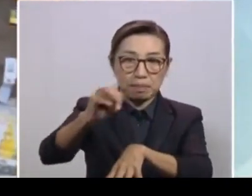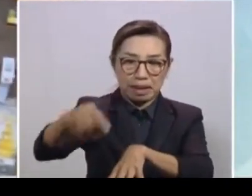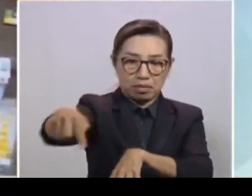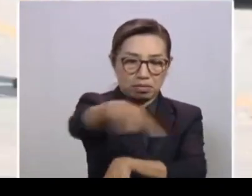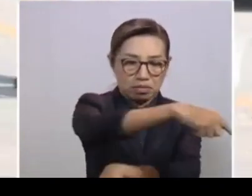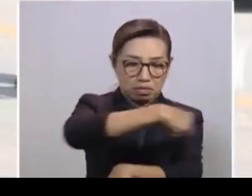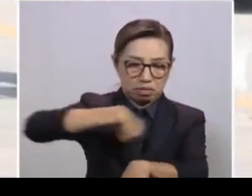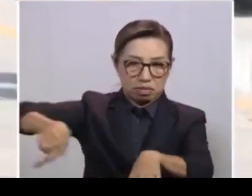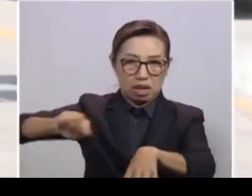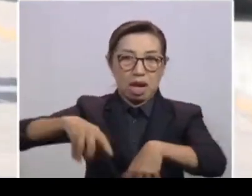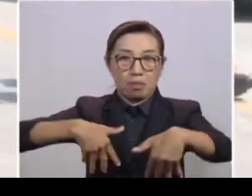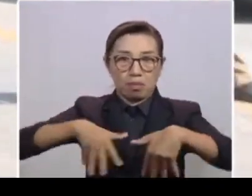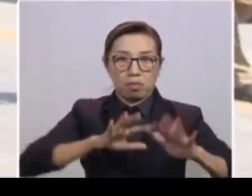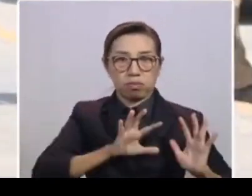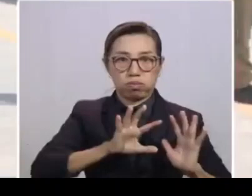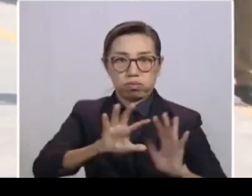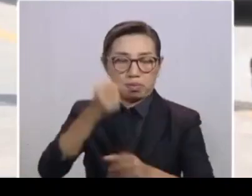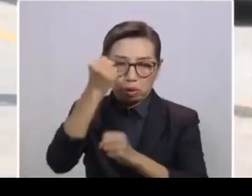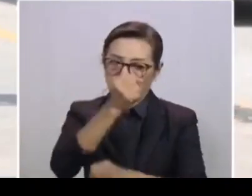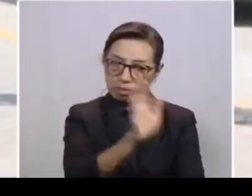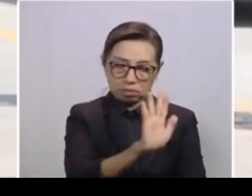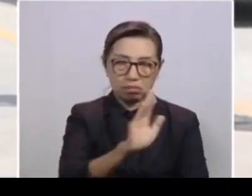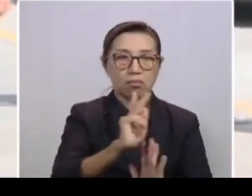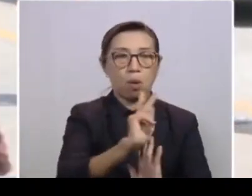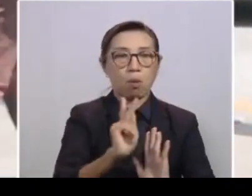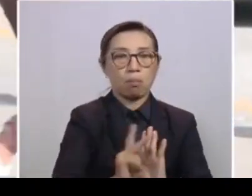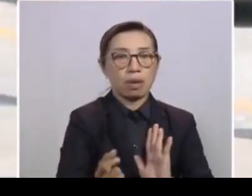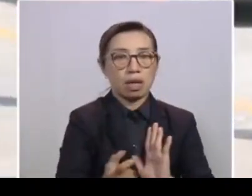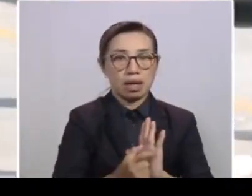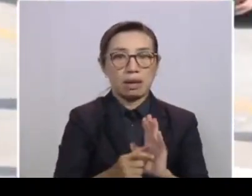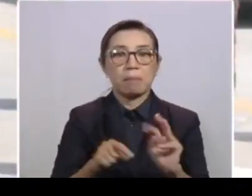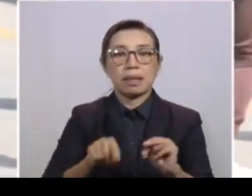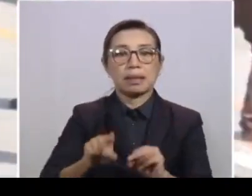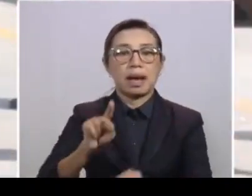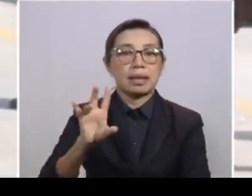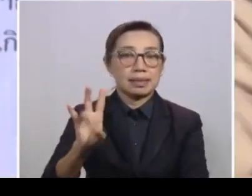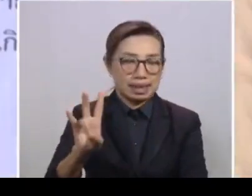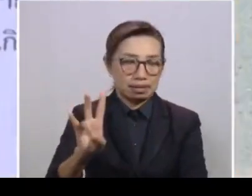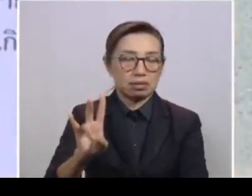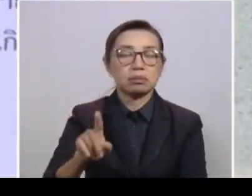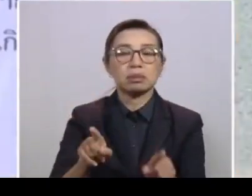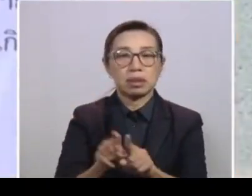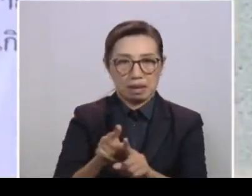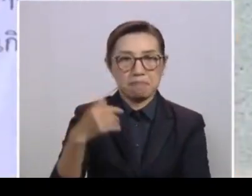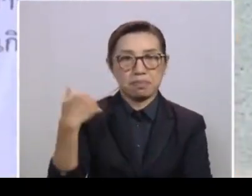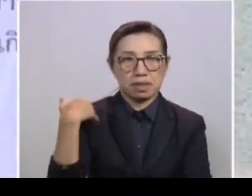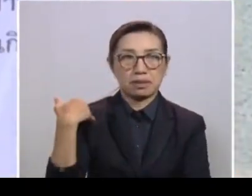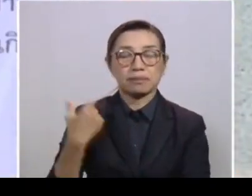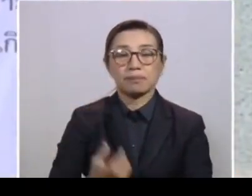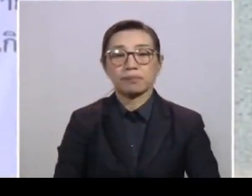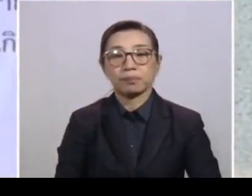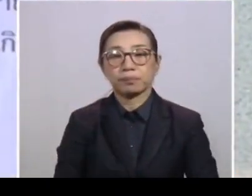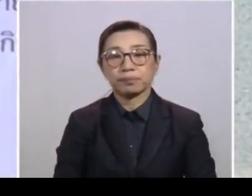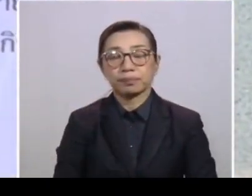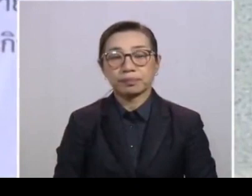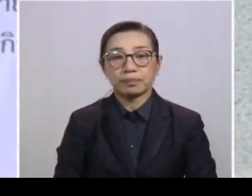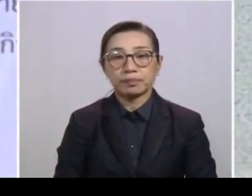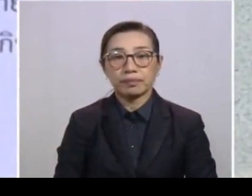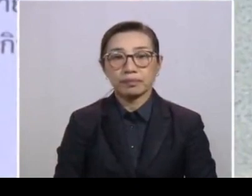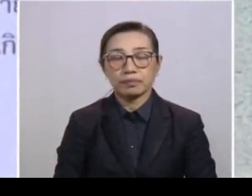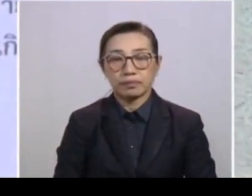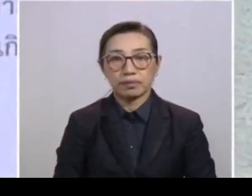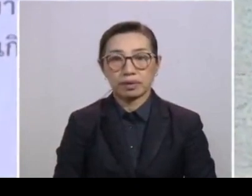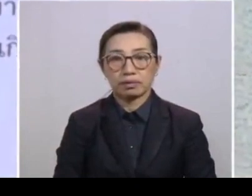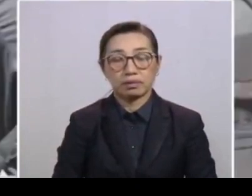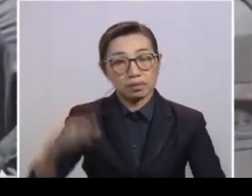อาคารรัฐสภาอันนี้เป็นไปตามมาตรา 7ของพรบการชุมนุมสาธารณะนะครับในขณะ